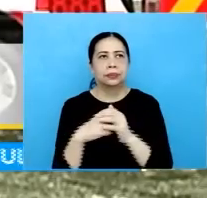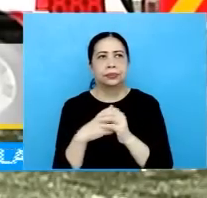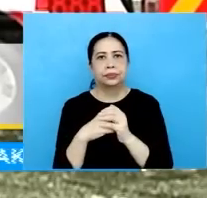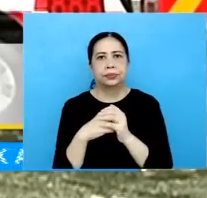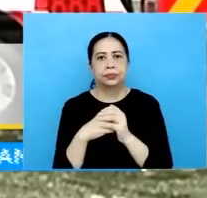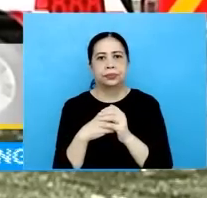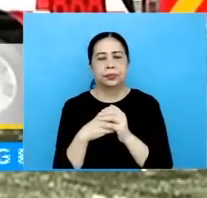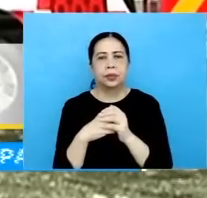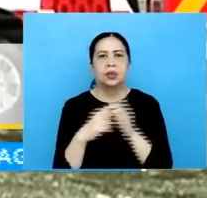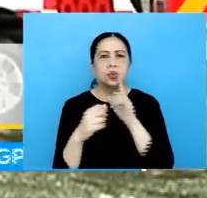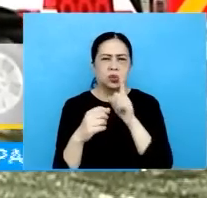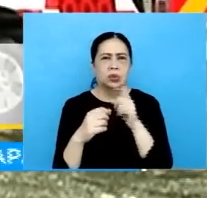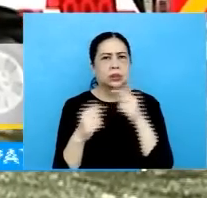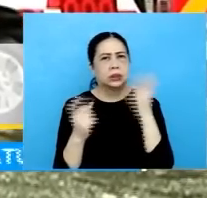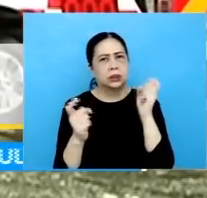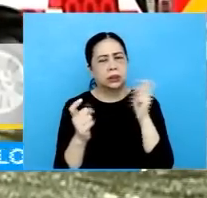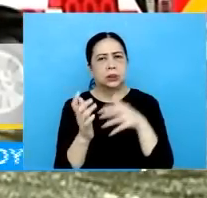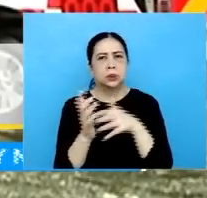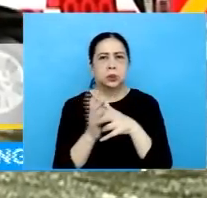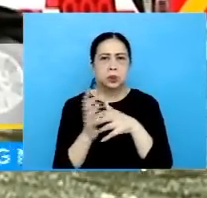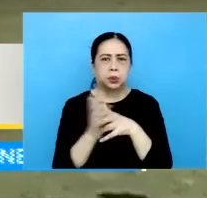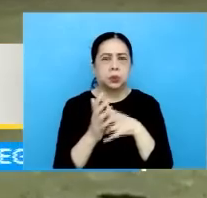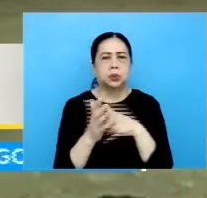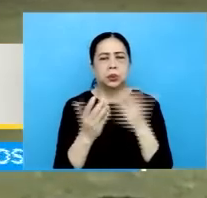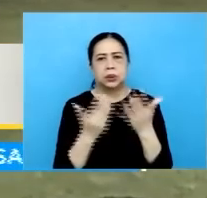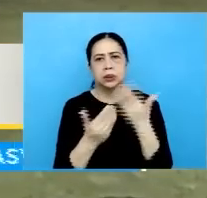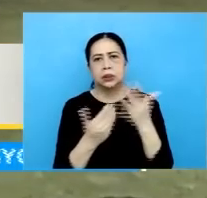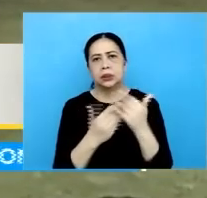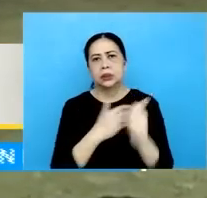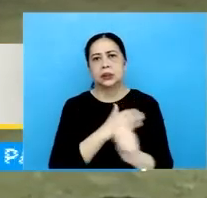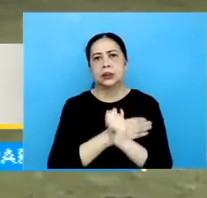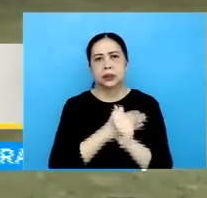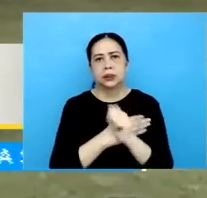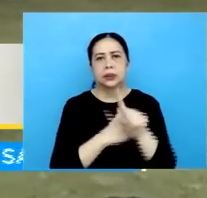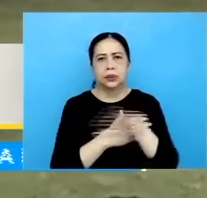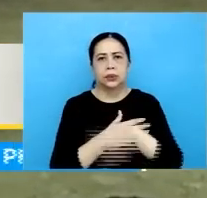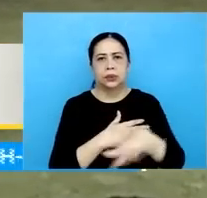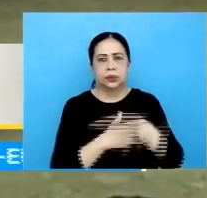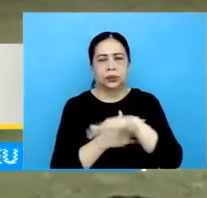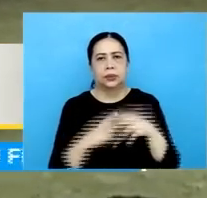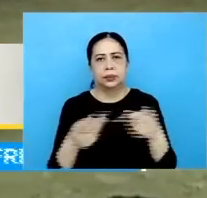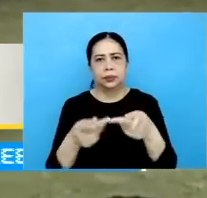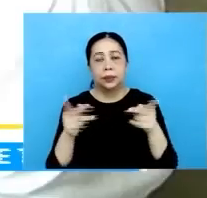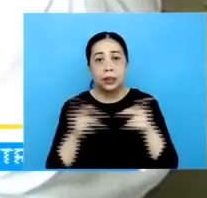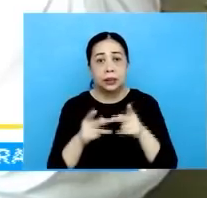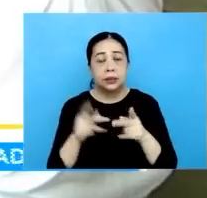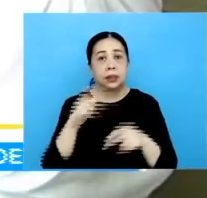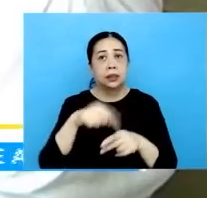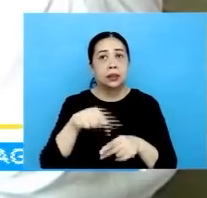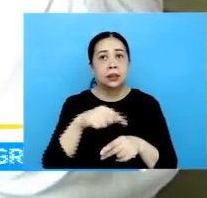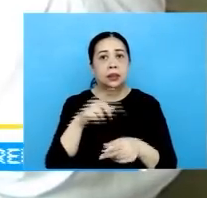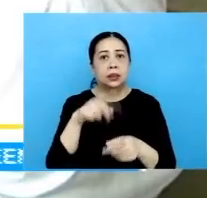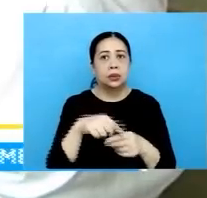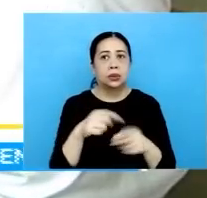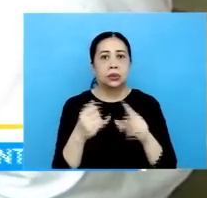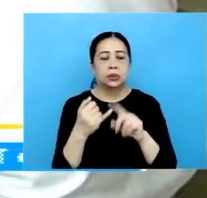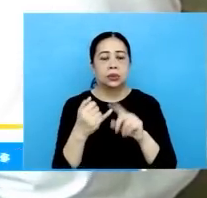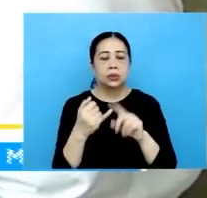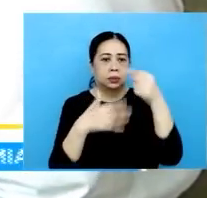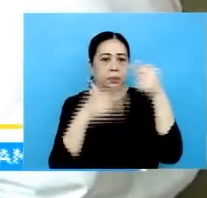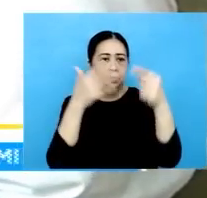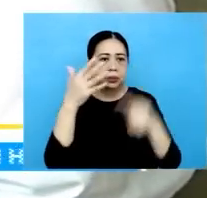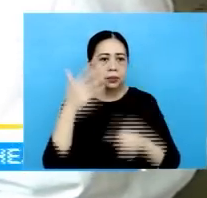highly susceptible to storm surges. And these municipalities are the municipalities